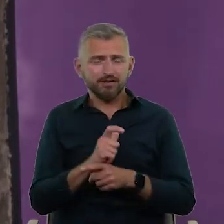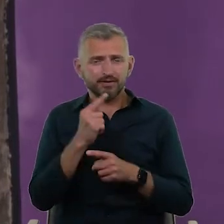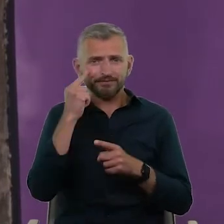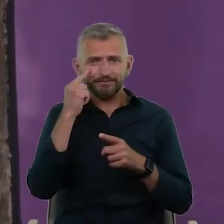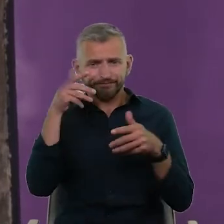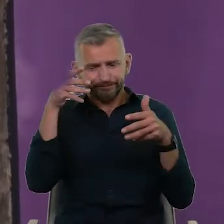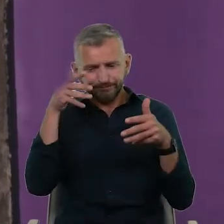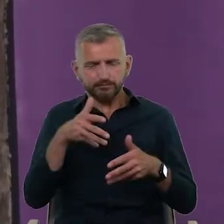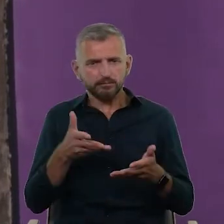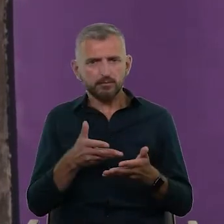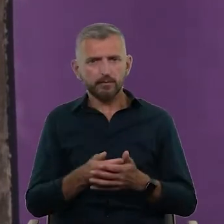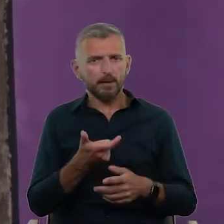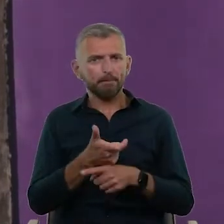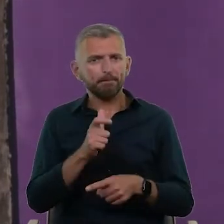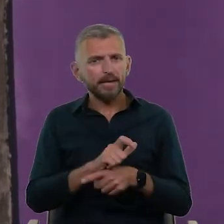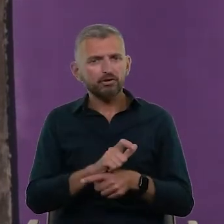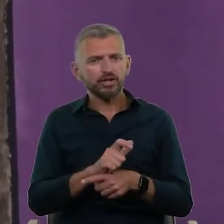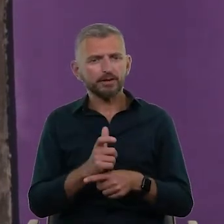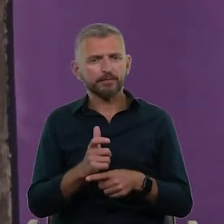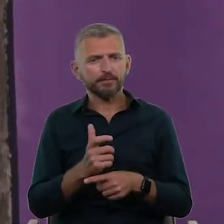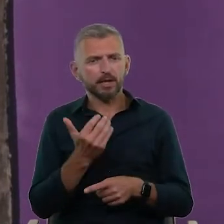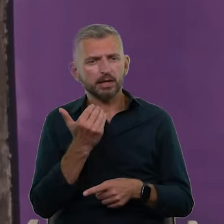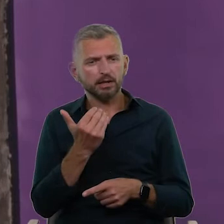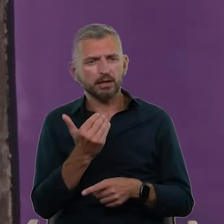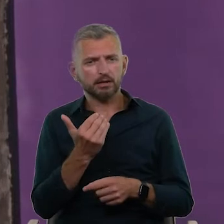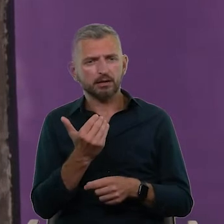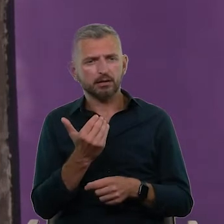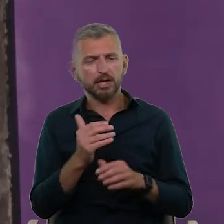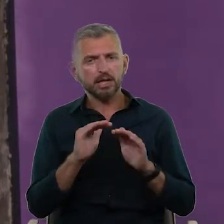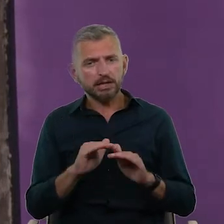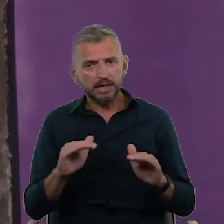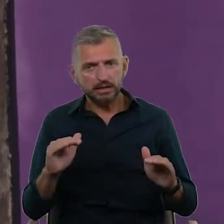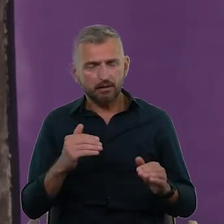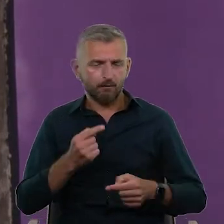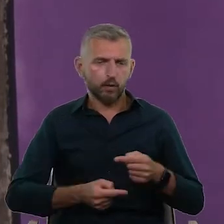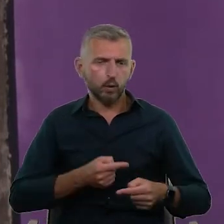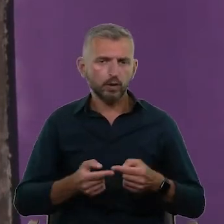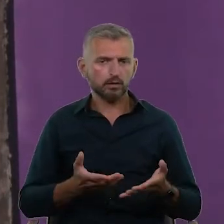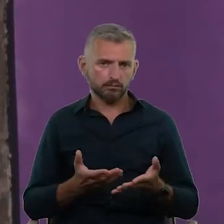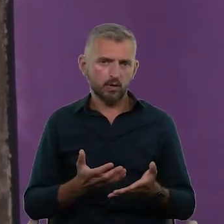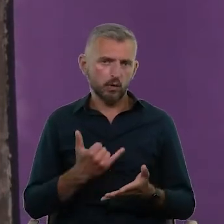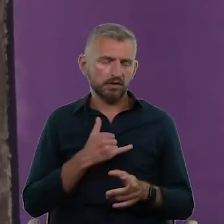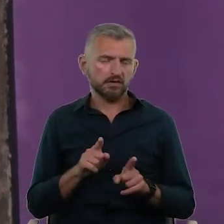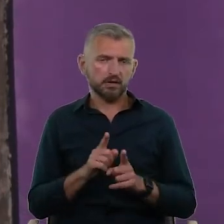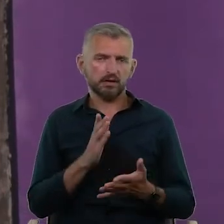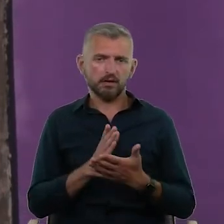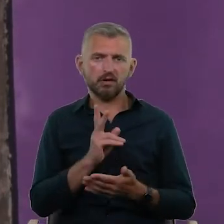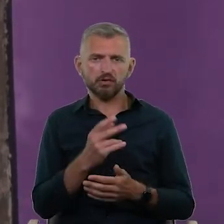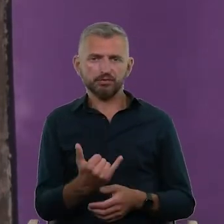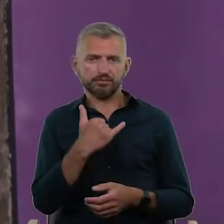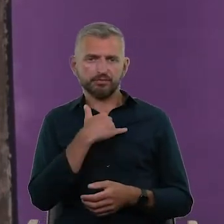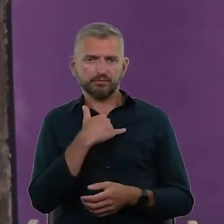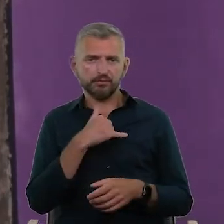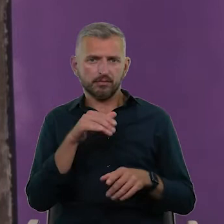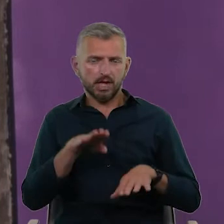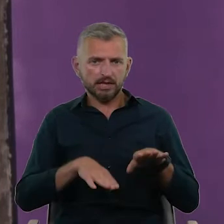прострації. Більше от їхні там діти і внуки. От у нас такі є, які до нас приїжджають також на